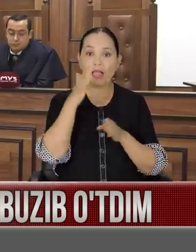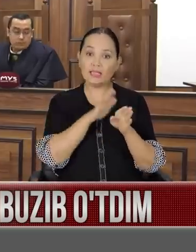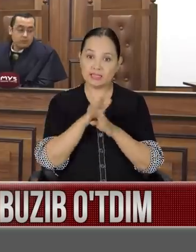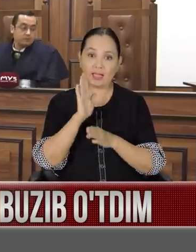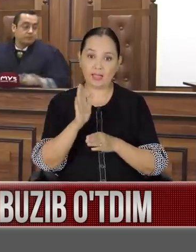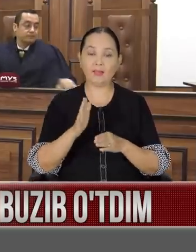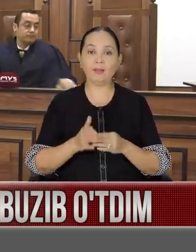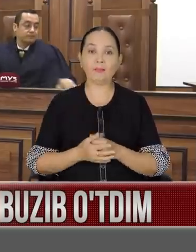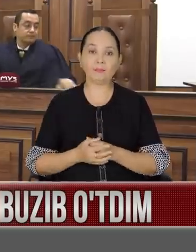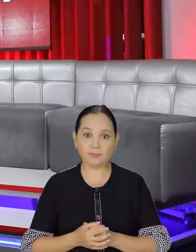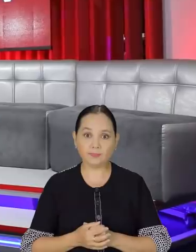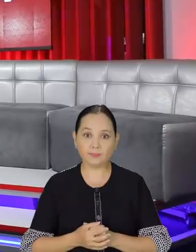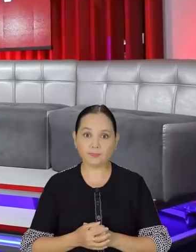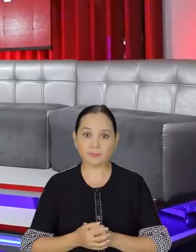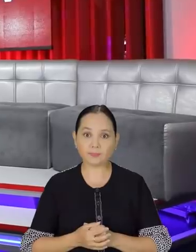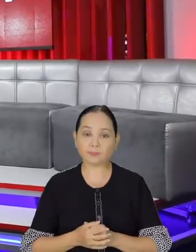yetdik. Bo'pti.